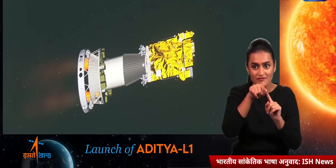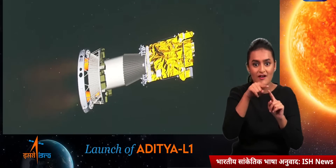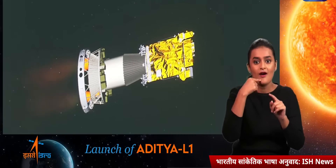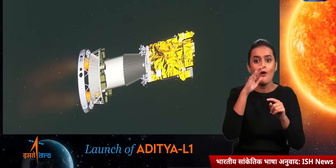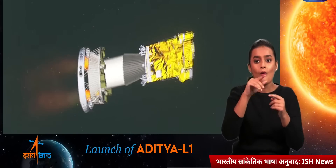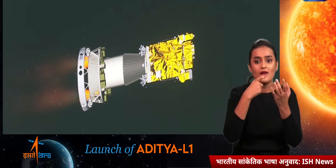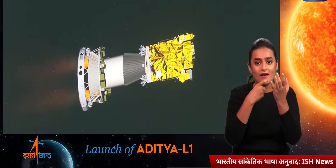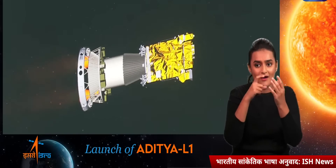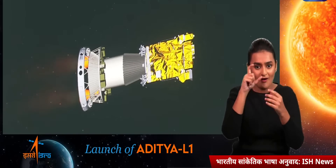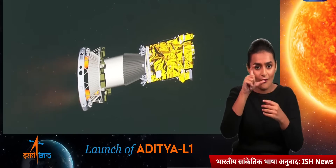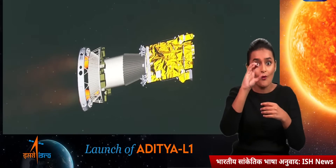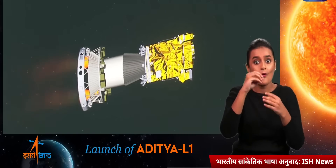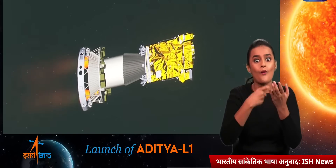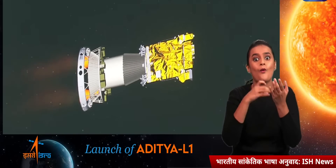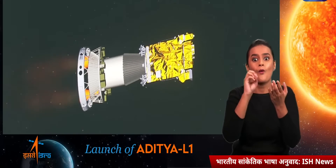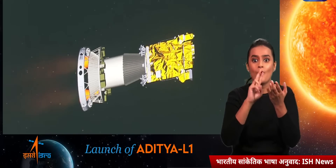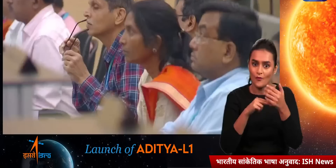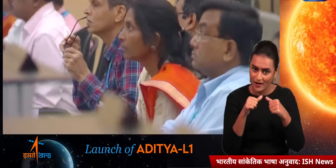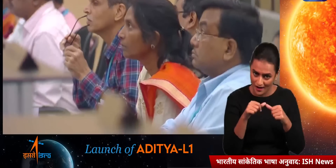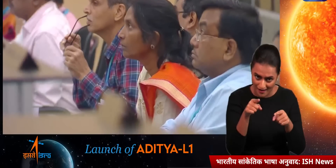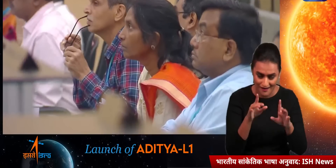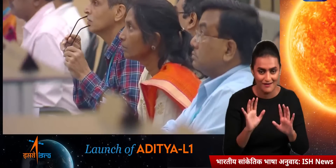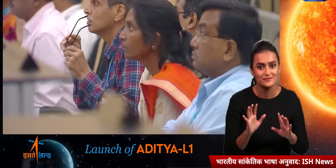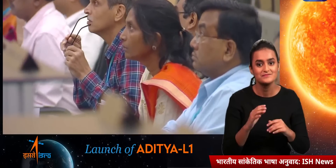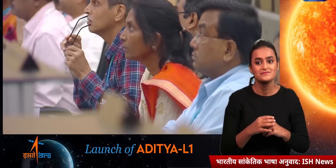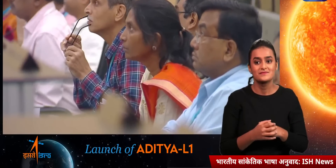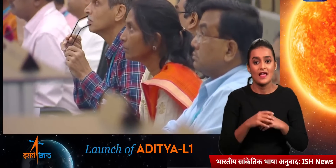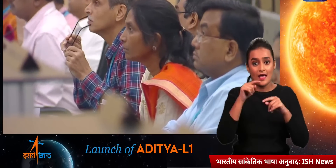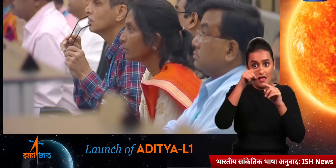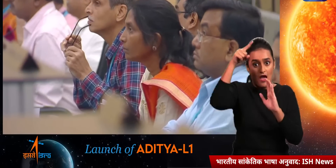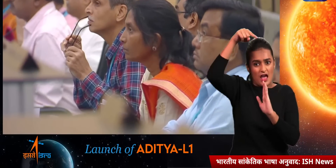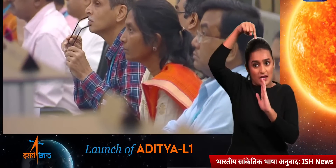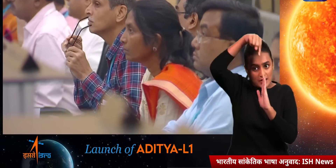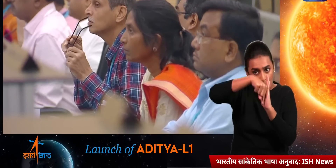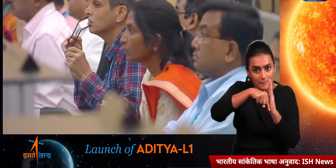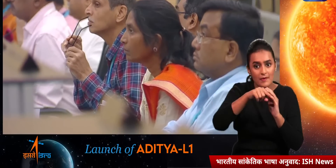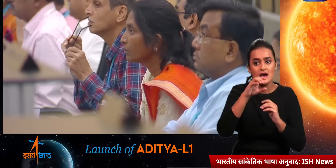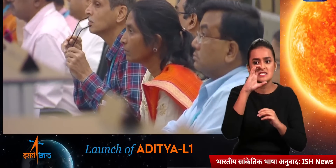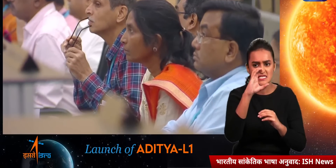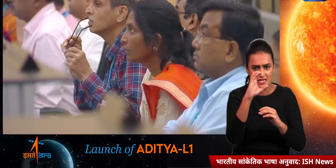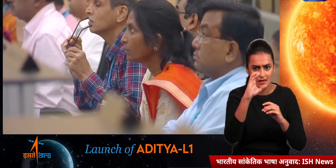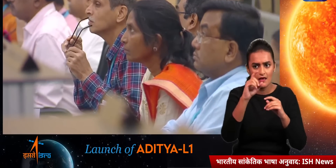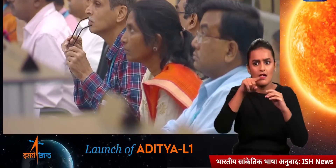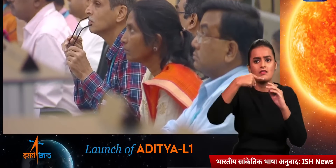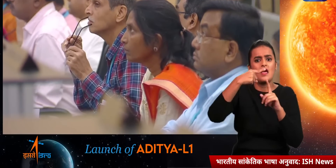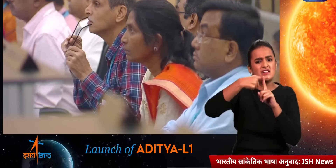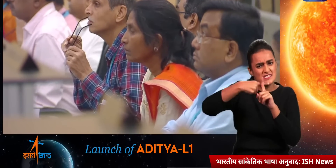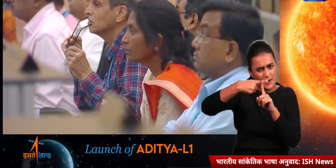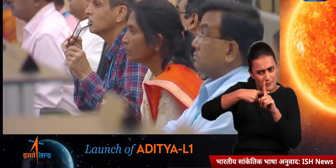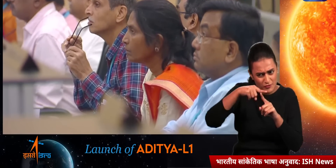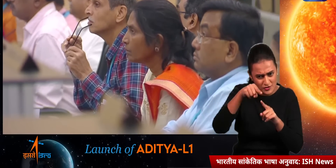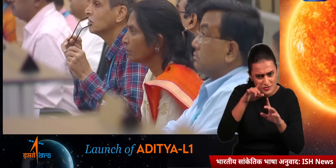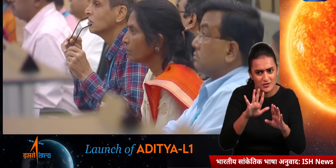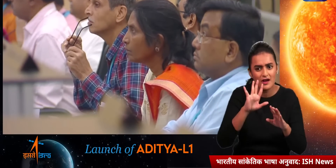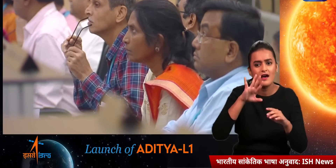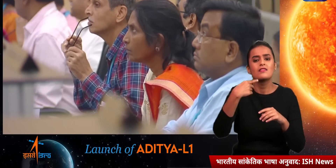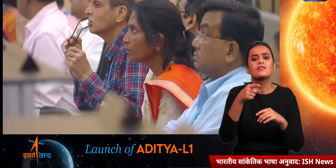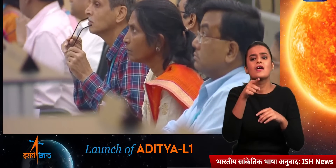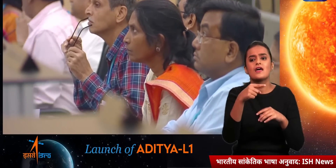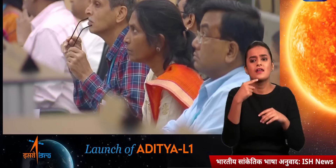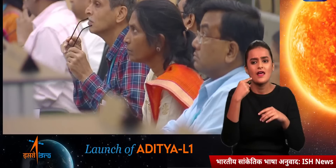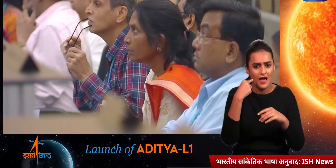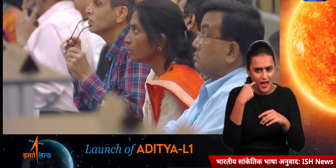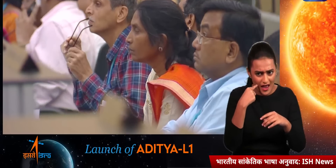करना, क्रोमोस्फीयर और कोरोनल तापमान, आंशिक रूप से आयनिक प्लाज्मा की भौतिकी, कोरोनल